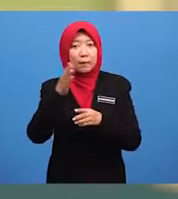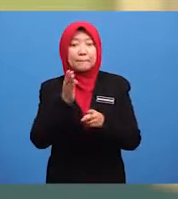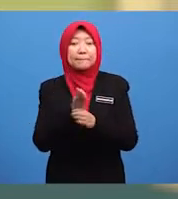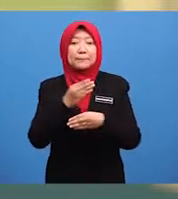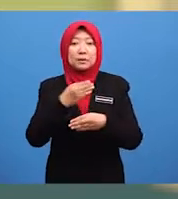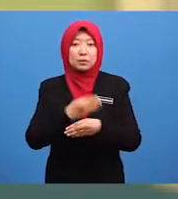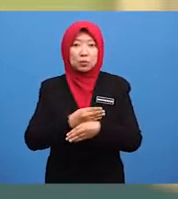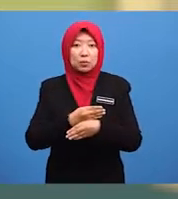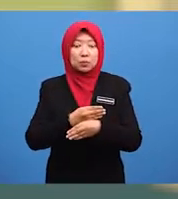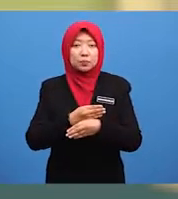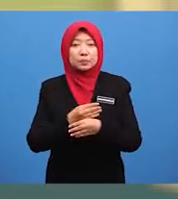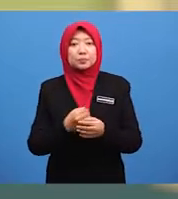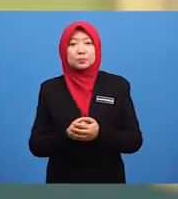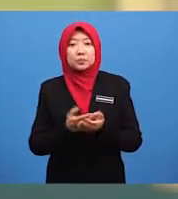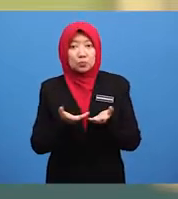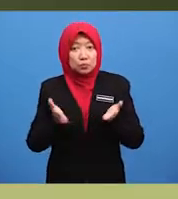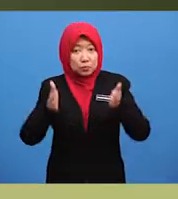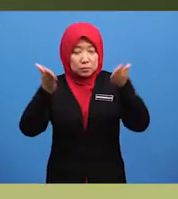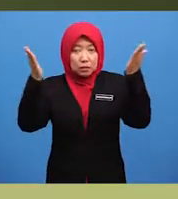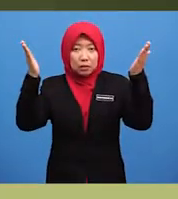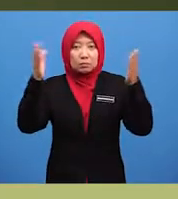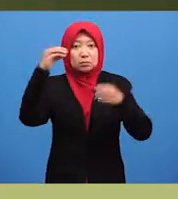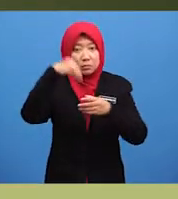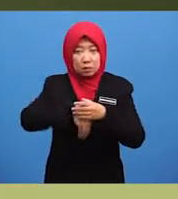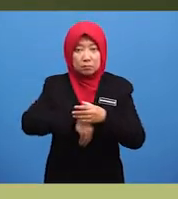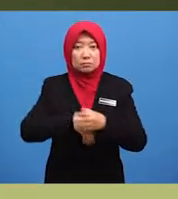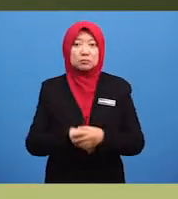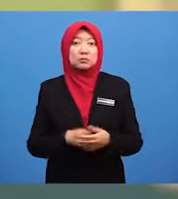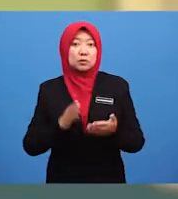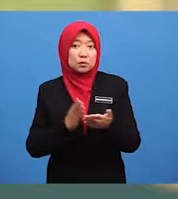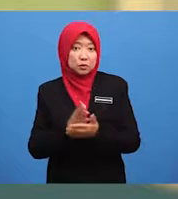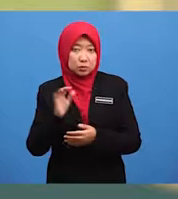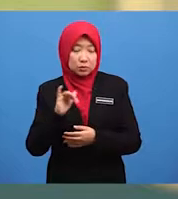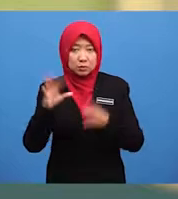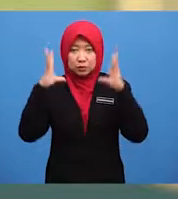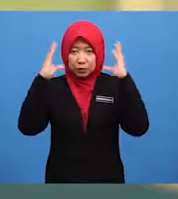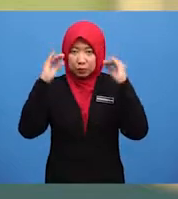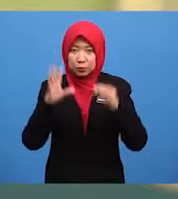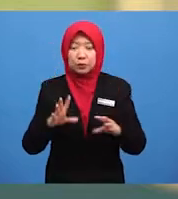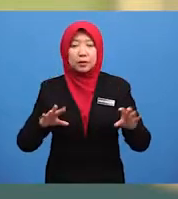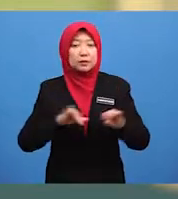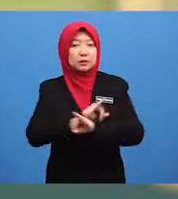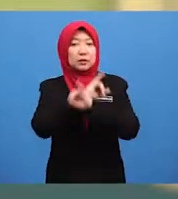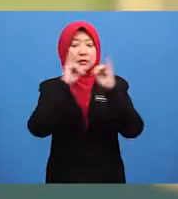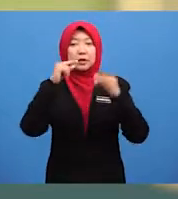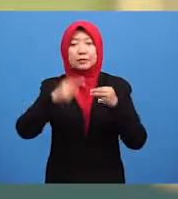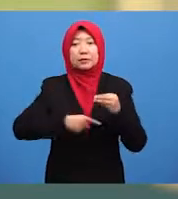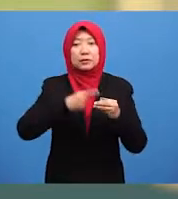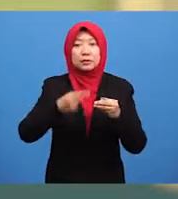lubang periuk yang bahaya dan dalam. Seterusnya, cikgu ingin menerangkan